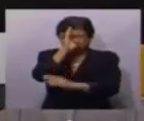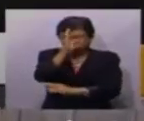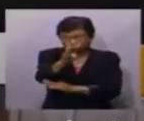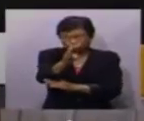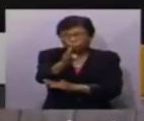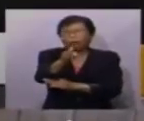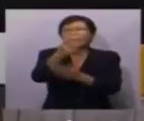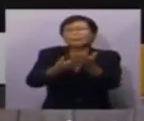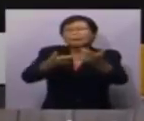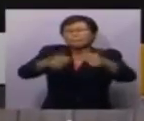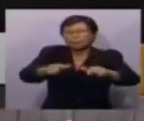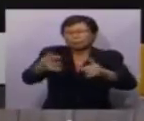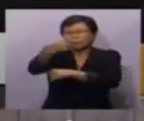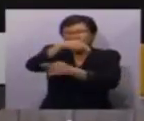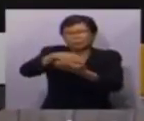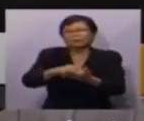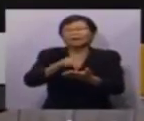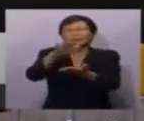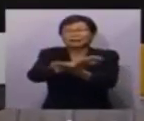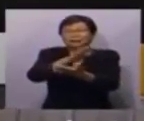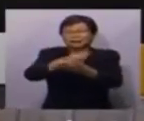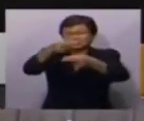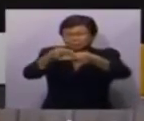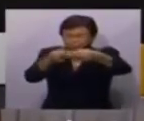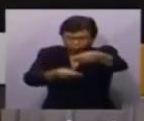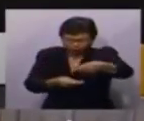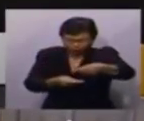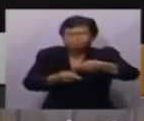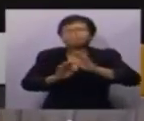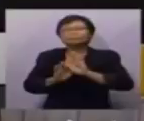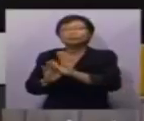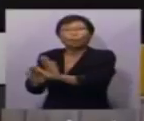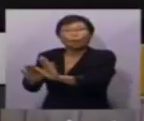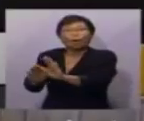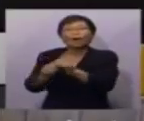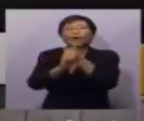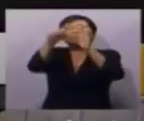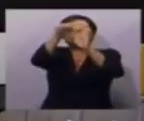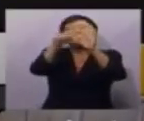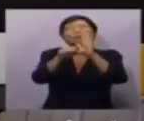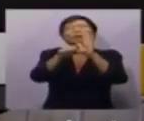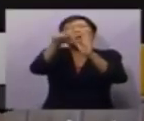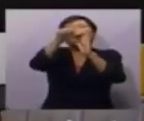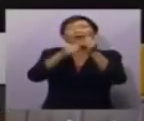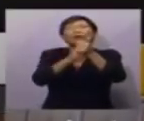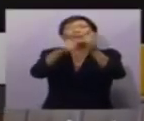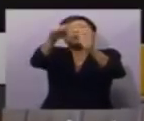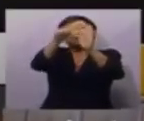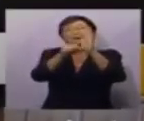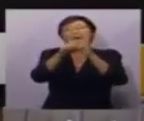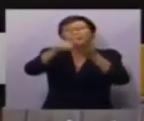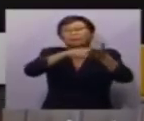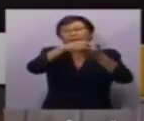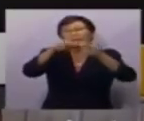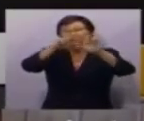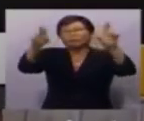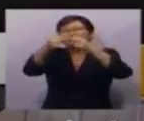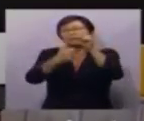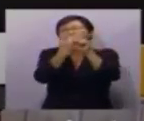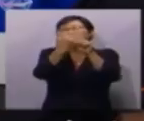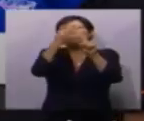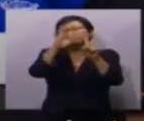hari ini. Penolakan kertas penamaan calon dibuat mengikut peraturan di bawah Akta Pilihan Raya